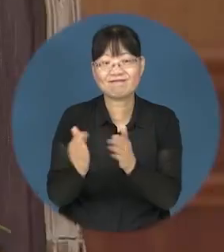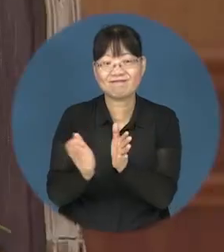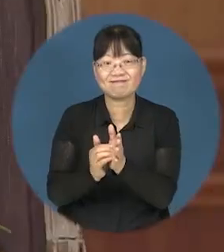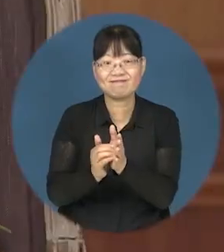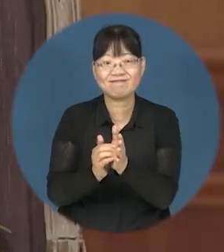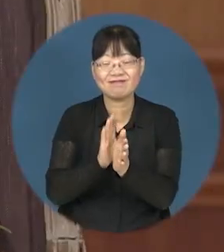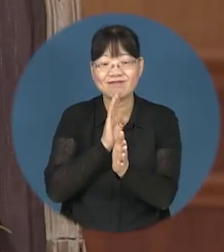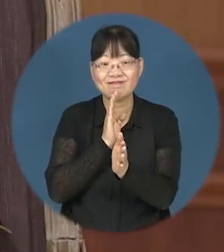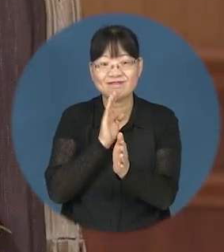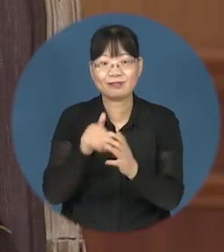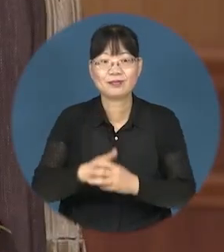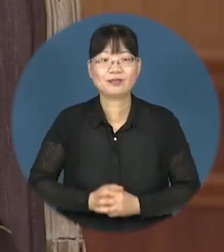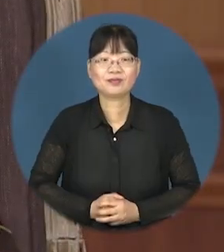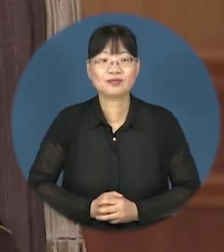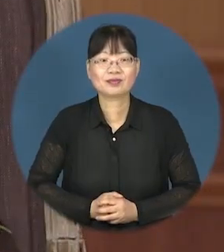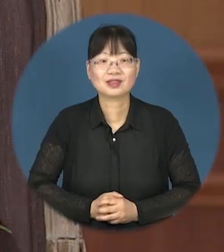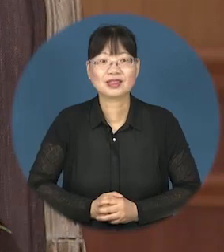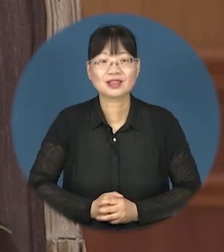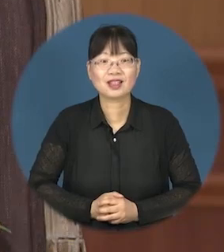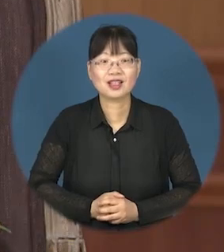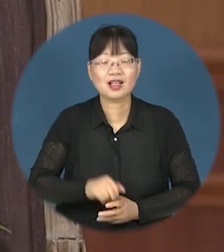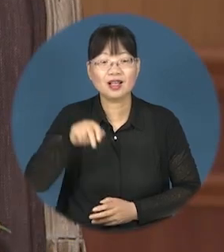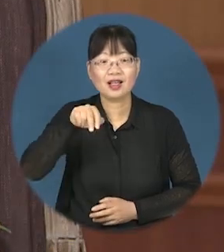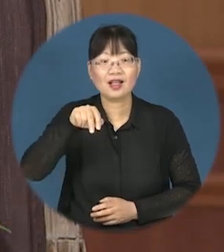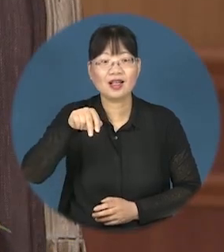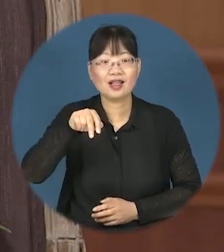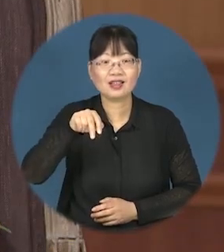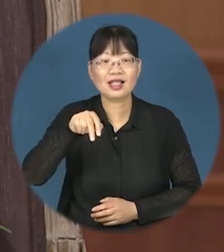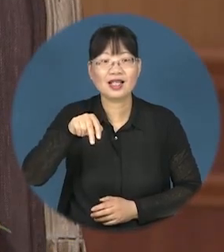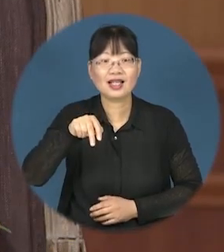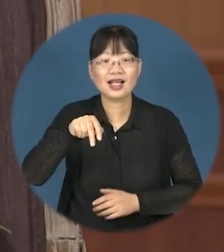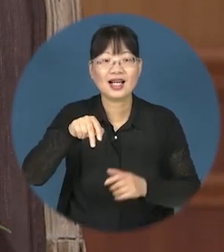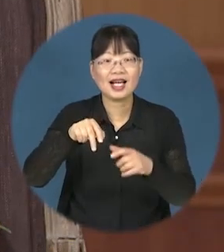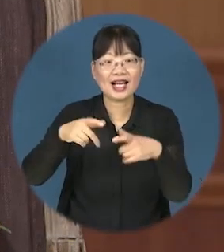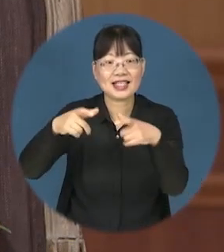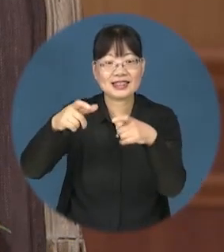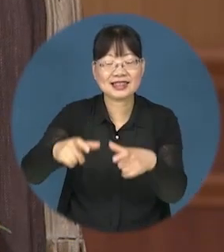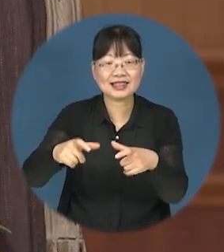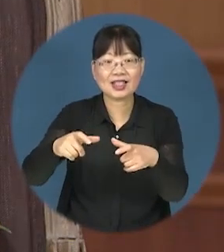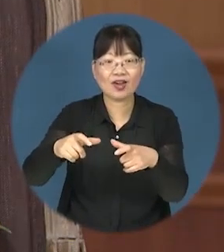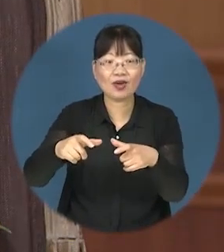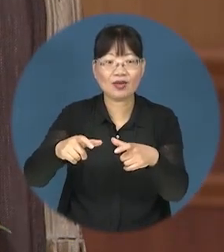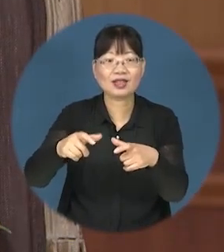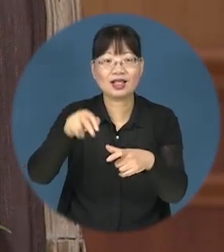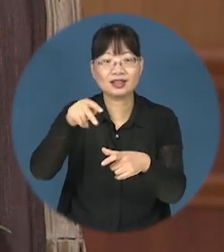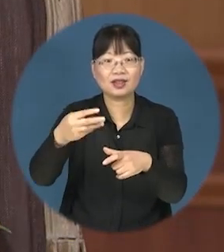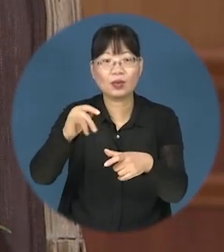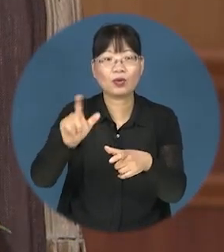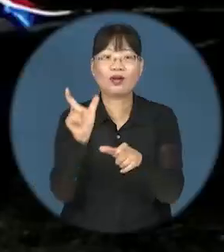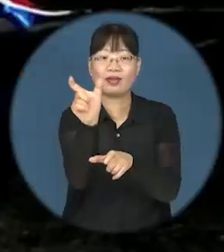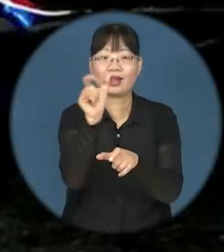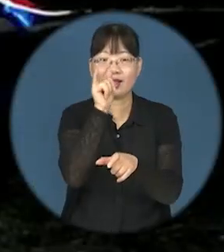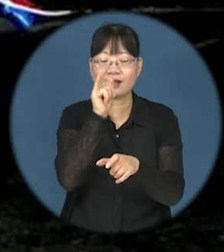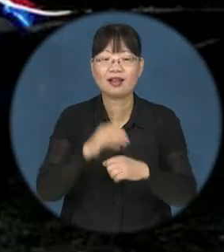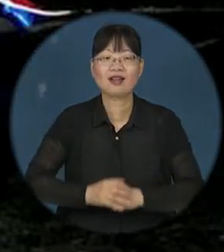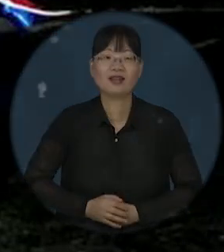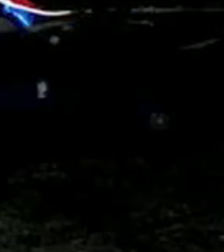4시 에 지자체 못을 오버 그런것도 싹 뿐 지자체 술로 공방이 음